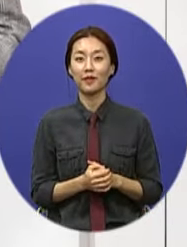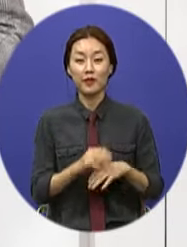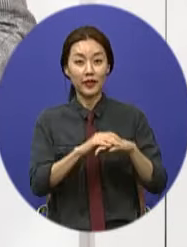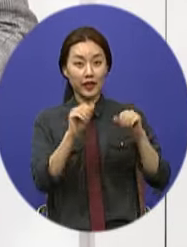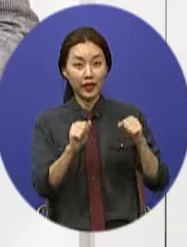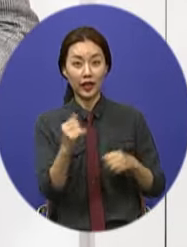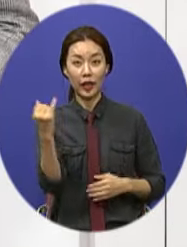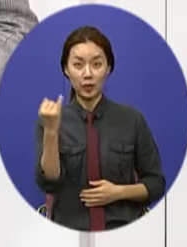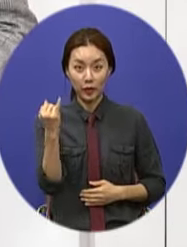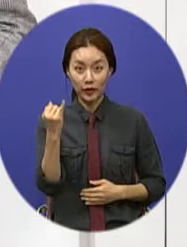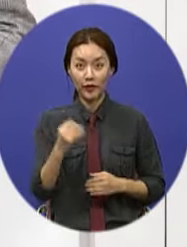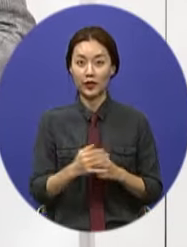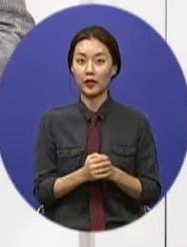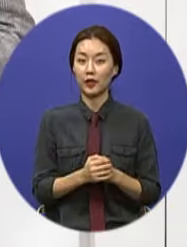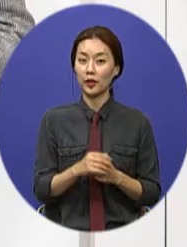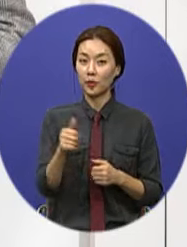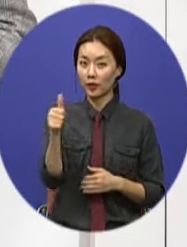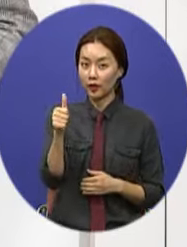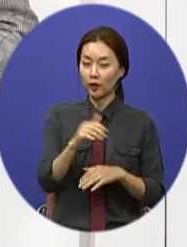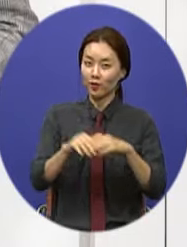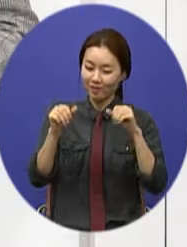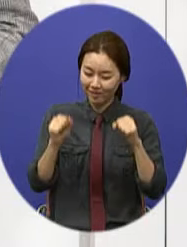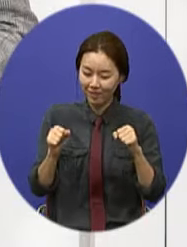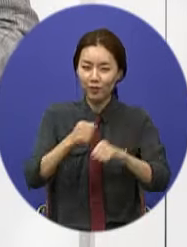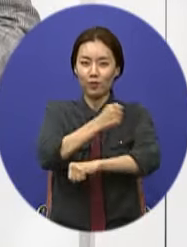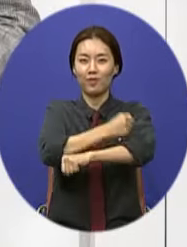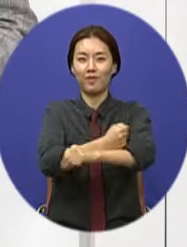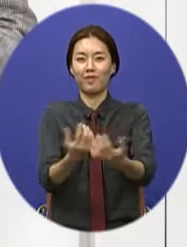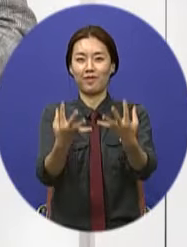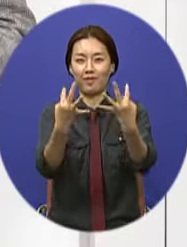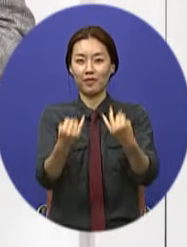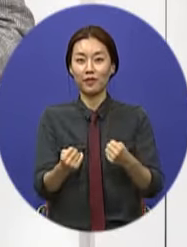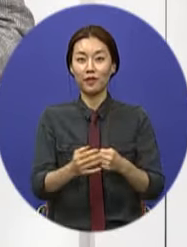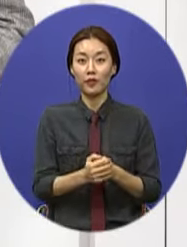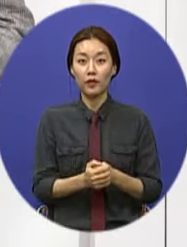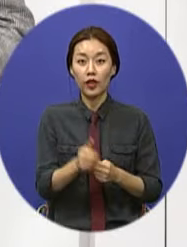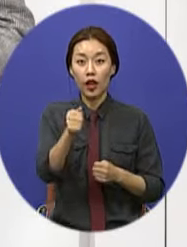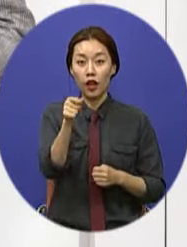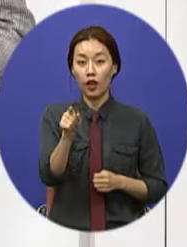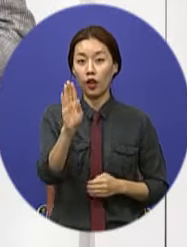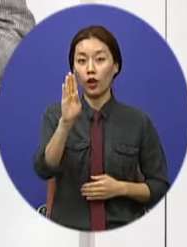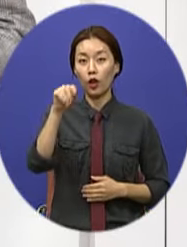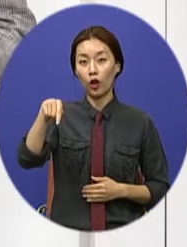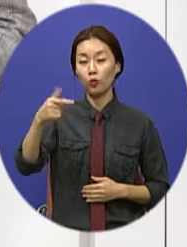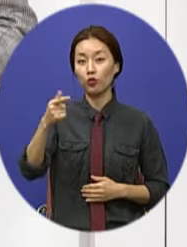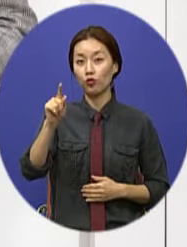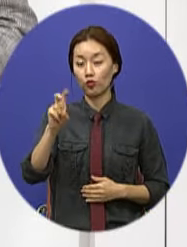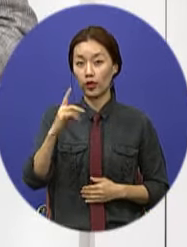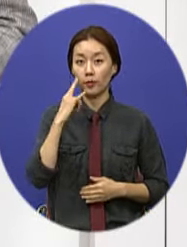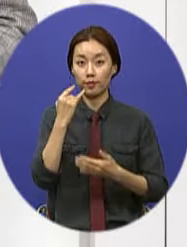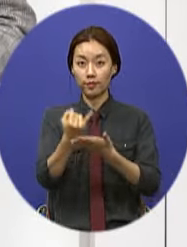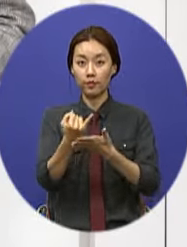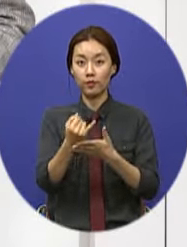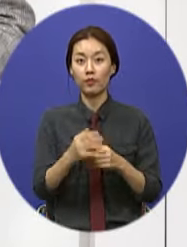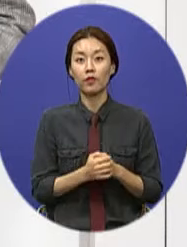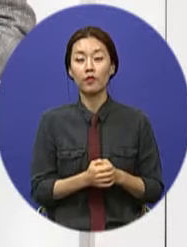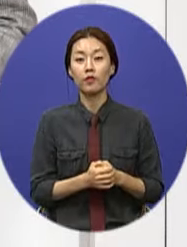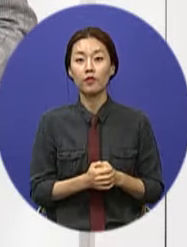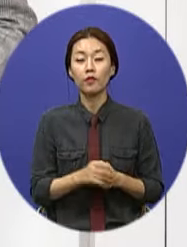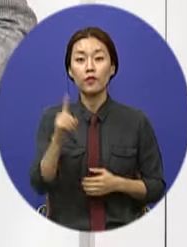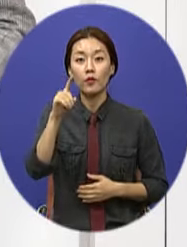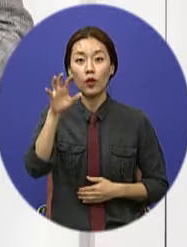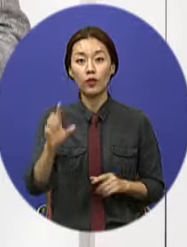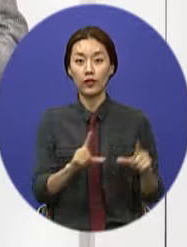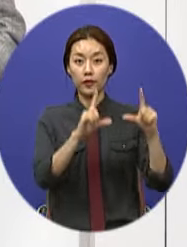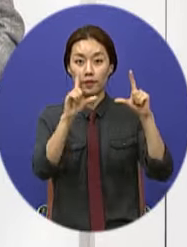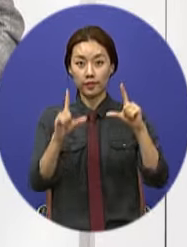한영지 씨, 박재범 씨, 안녕하십니까? 네. 수고 많습니다. 네. 허부남 예. 어머니. 네. 허부남 어머님은